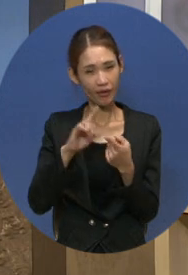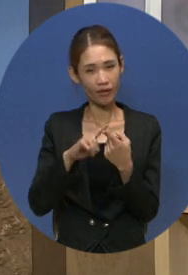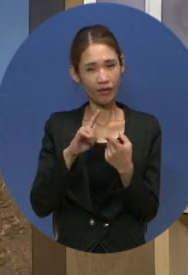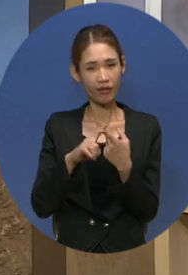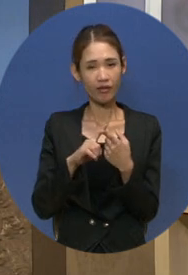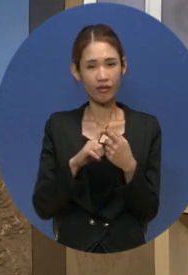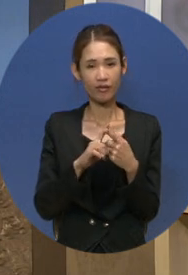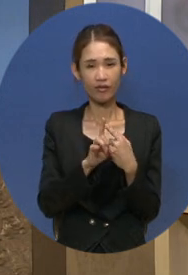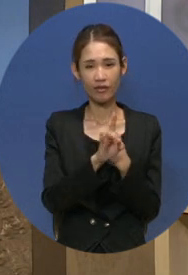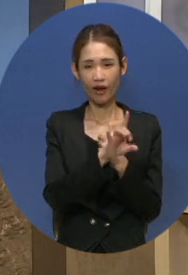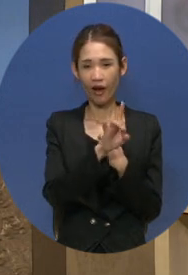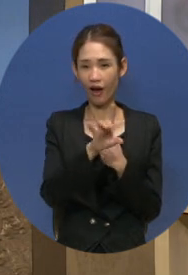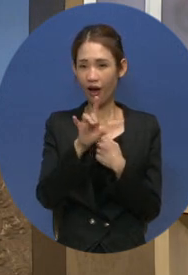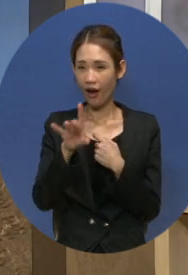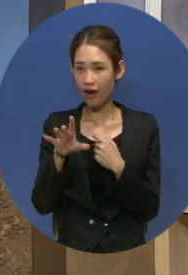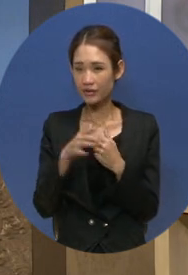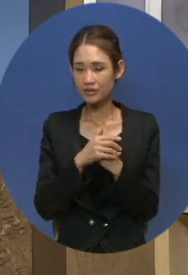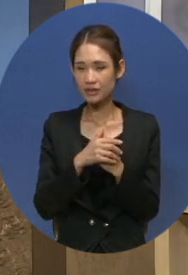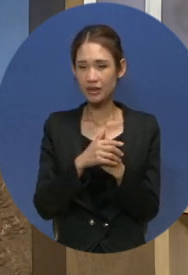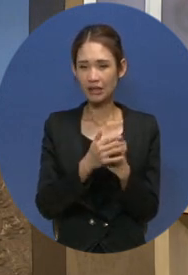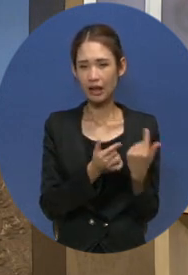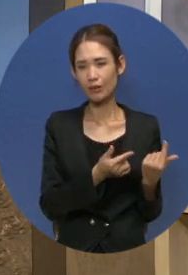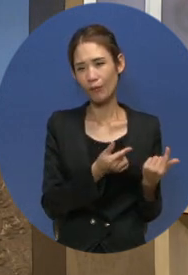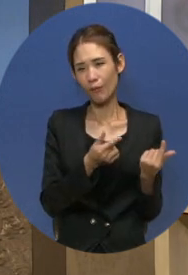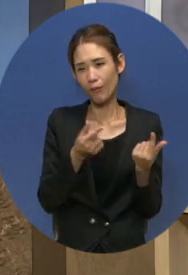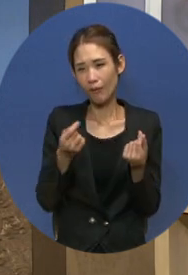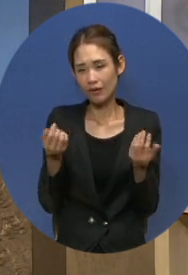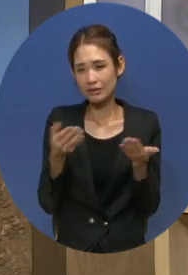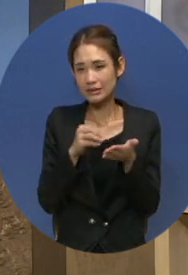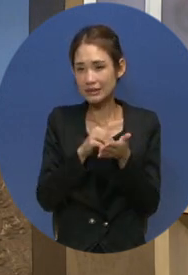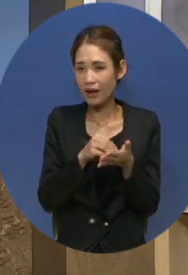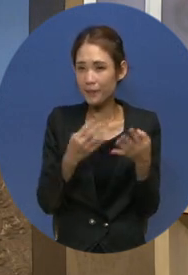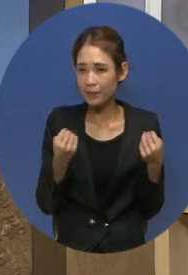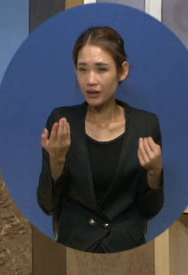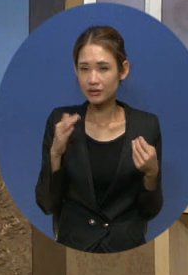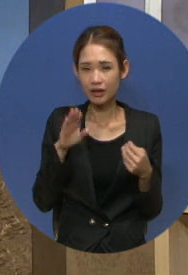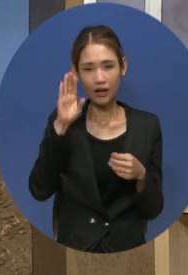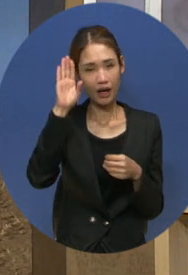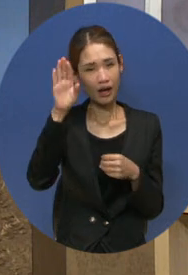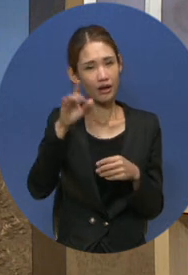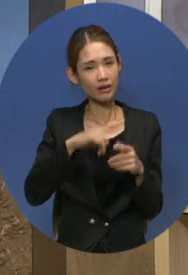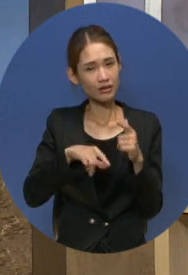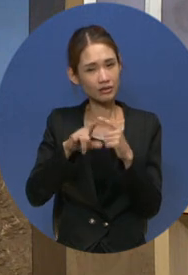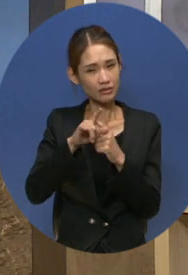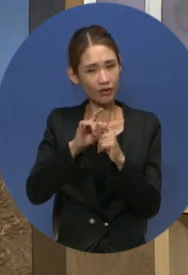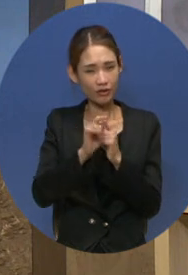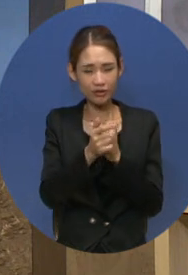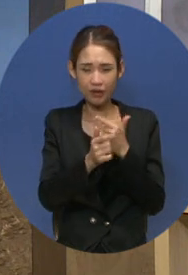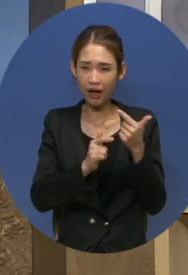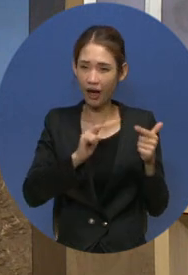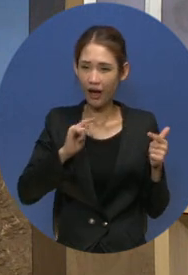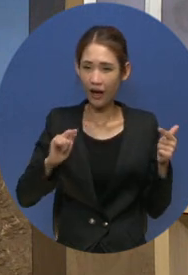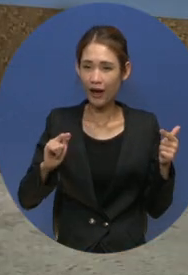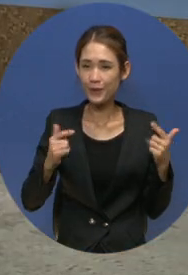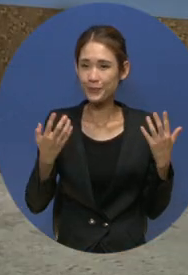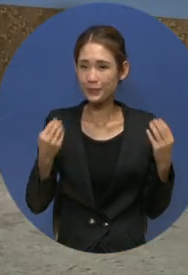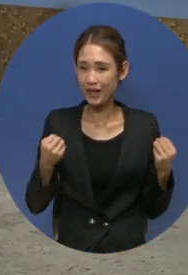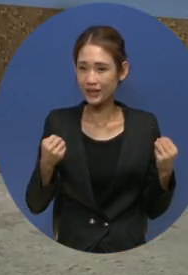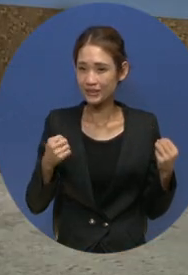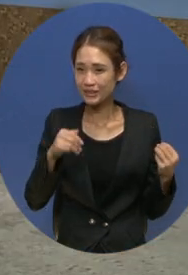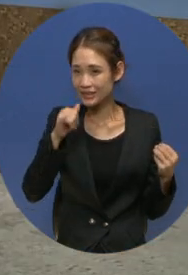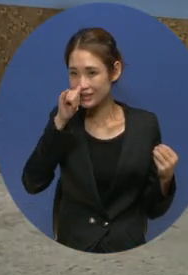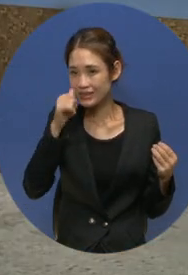각자 뭔가 지금은 좀 천편일률적인 그런 일자리가 많은데 미래에는 좀 더 다양화된 그런